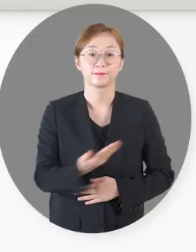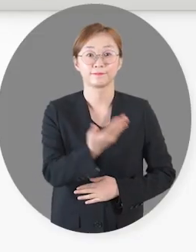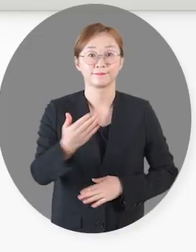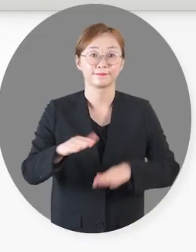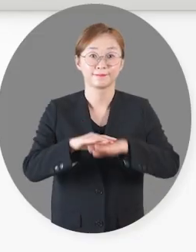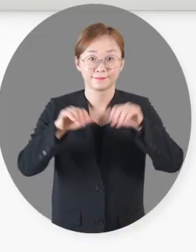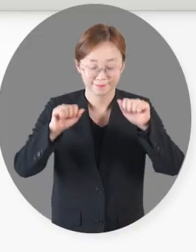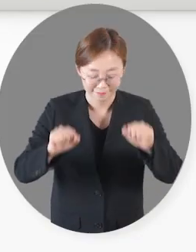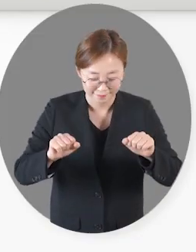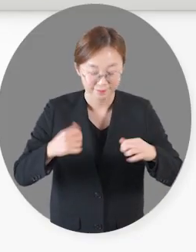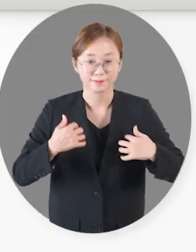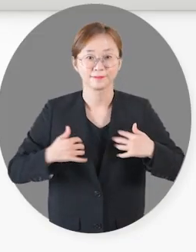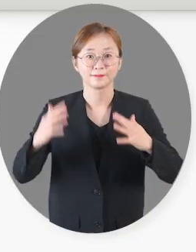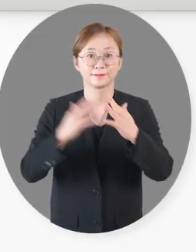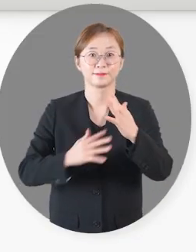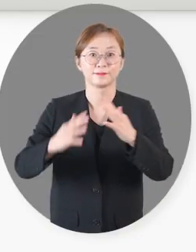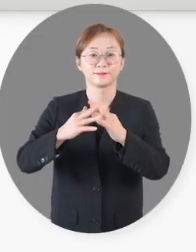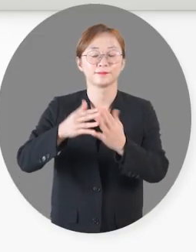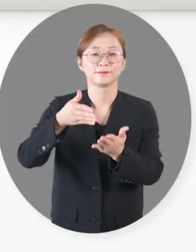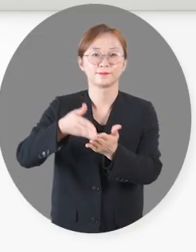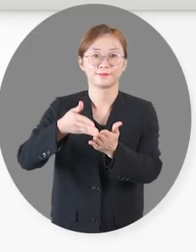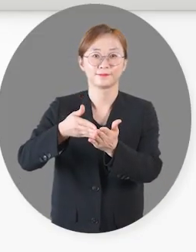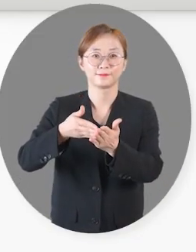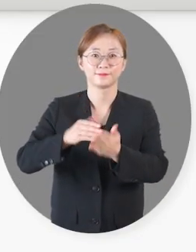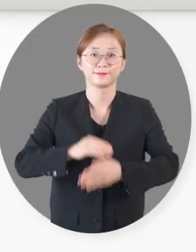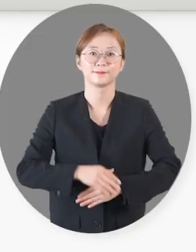여러분 안녕하십니까? 신바람 공주뉴스입니다.